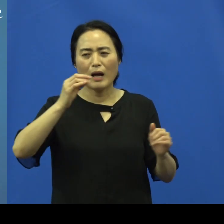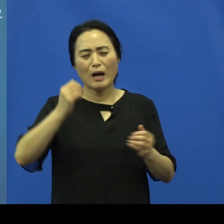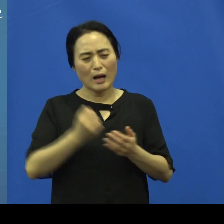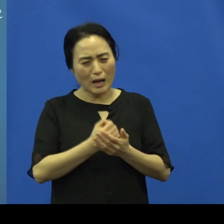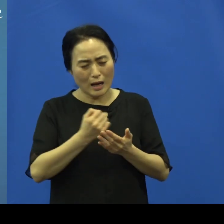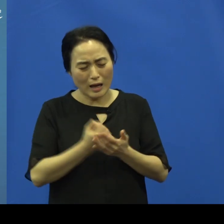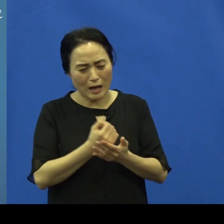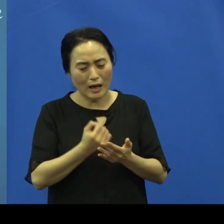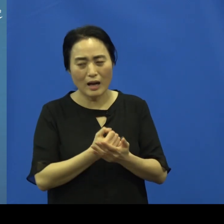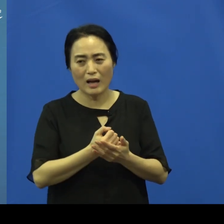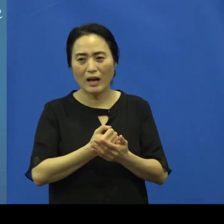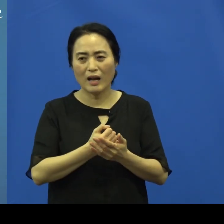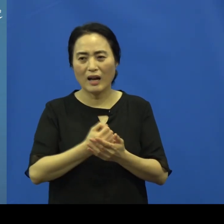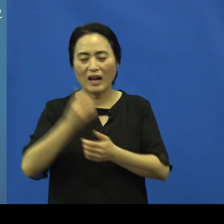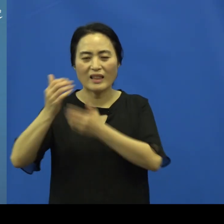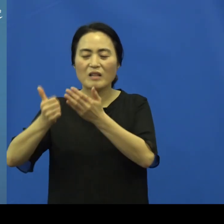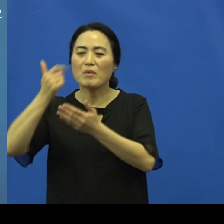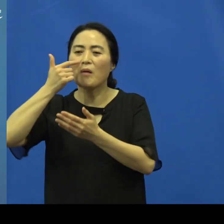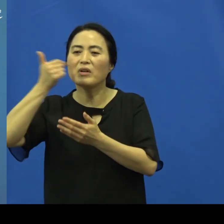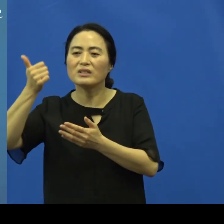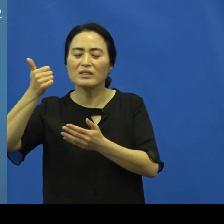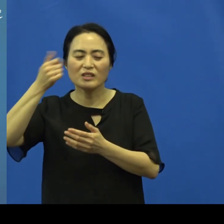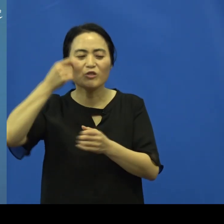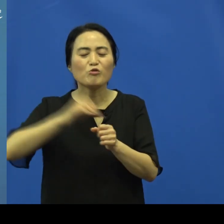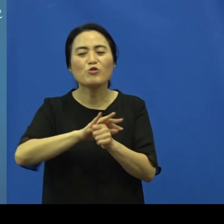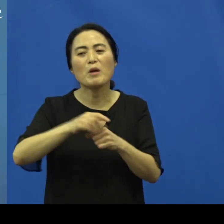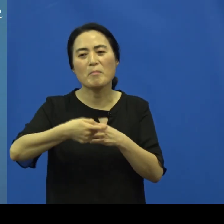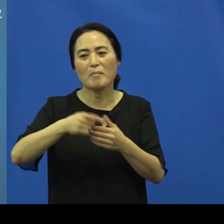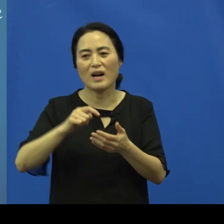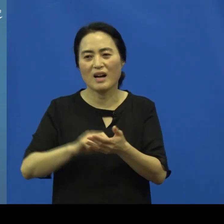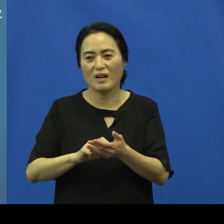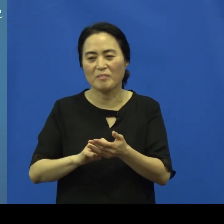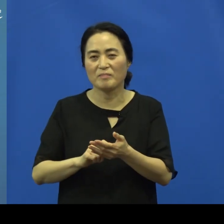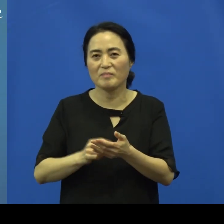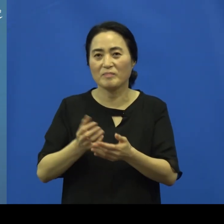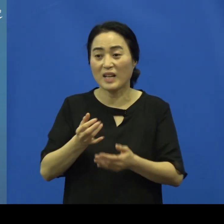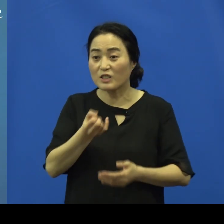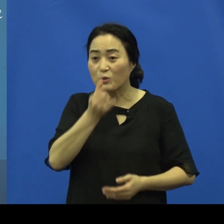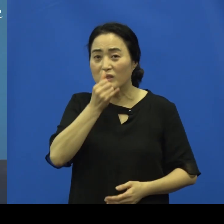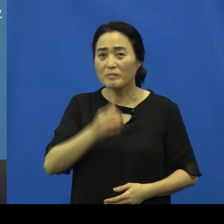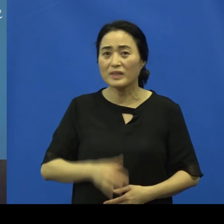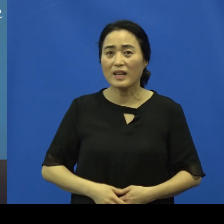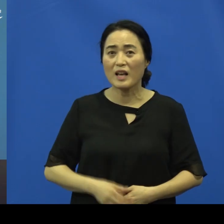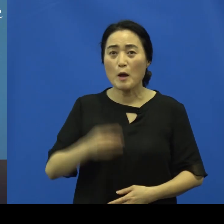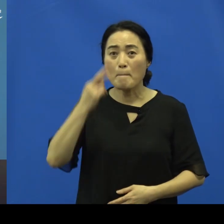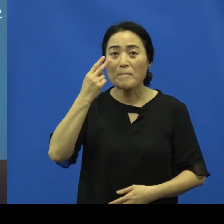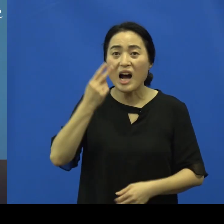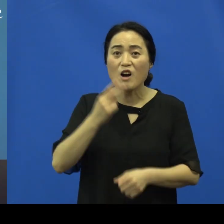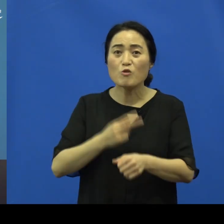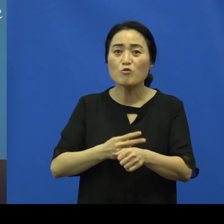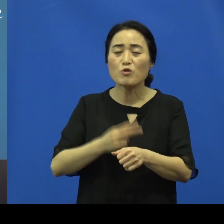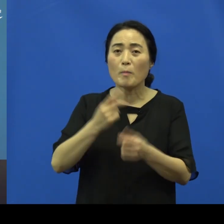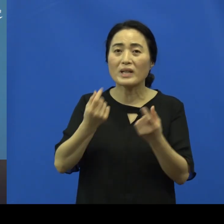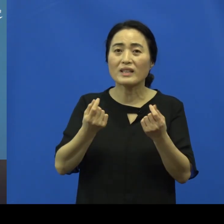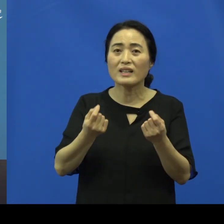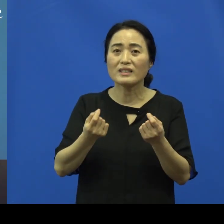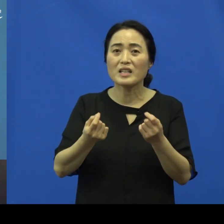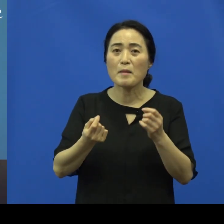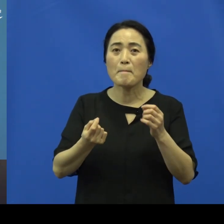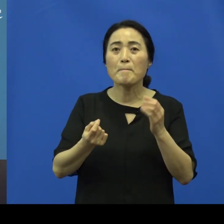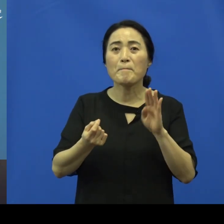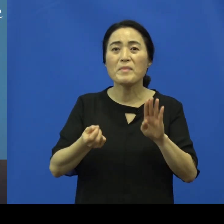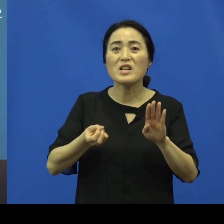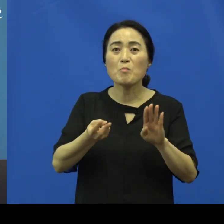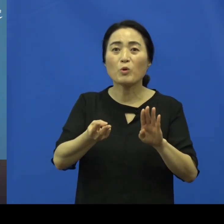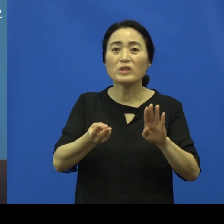긍휼이라는 단어예요. 자, 바울이 이 마음을 가졌어요. 8절에 보면 빌립보서 1장 8절이죠.